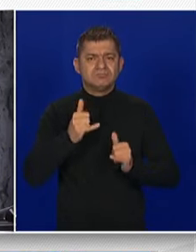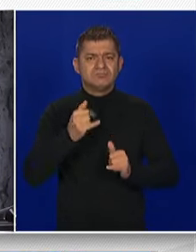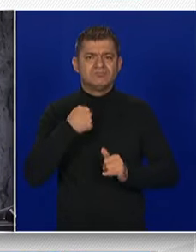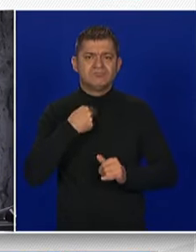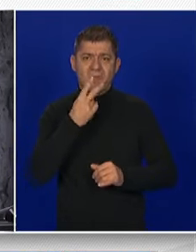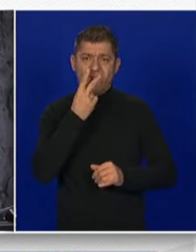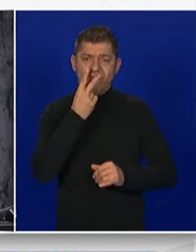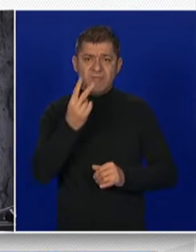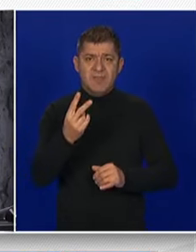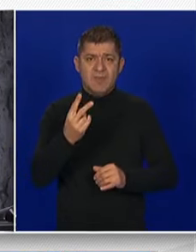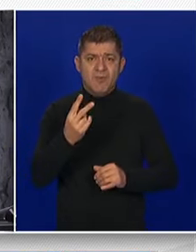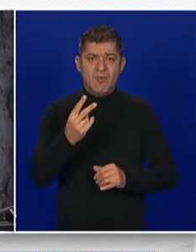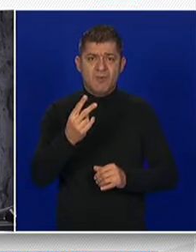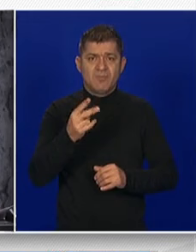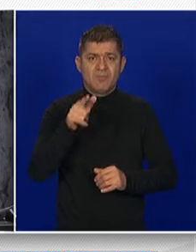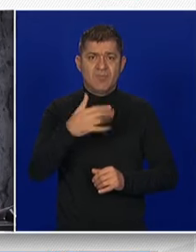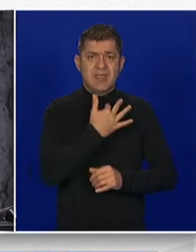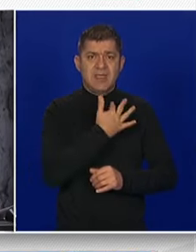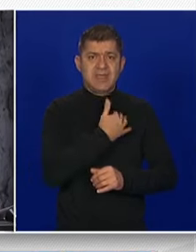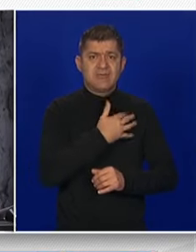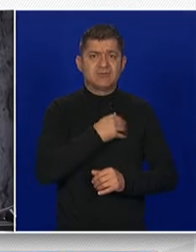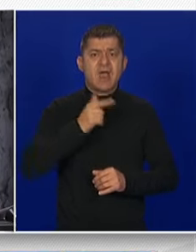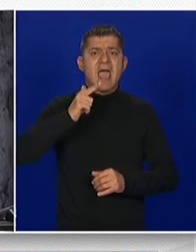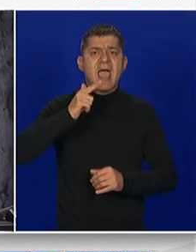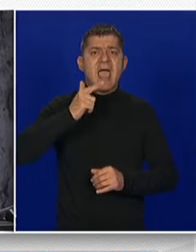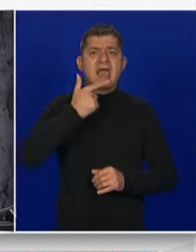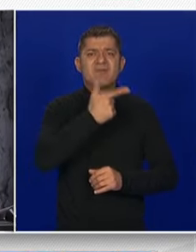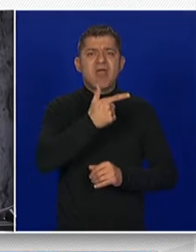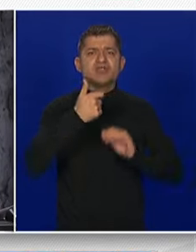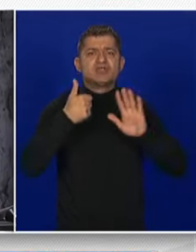je Hrvatska na 26. mjestu